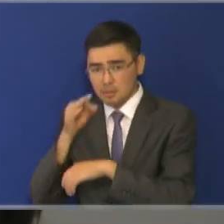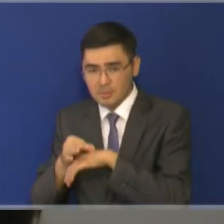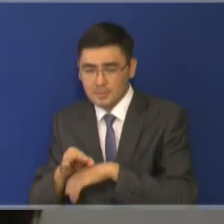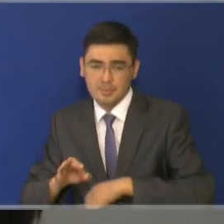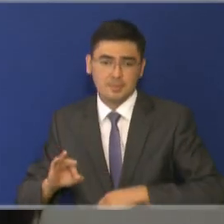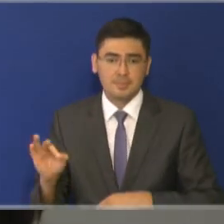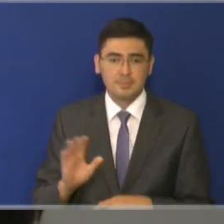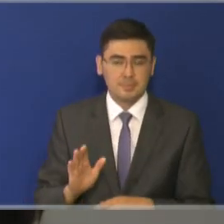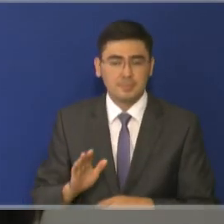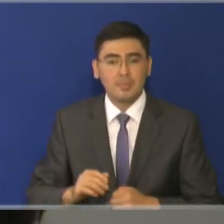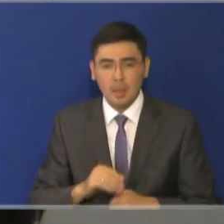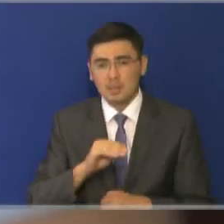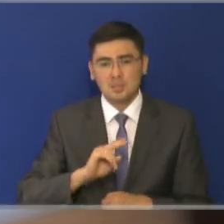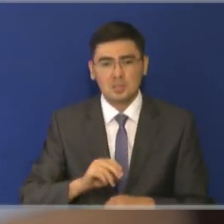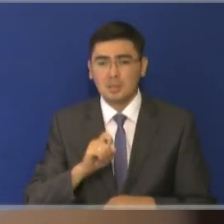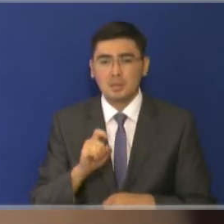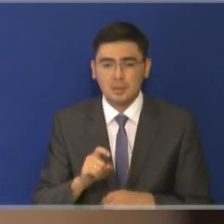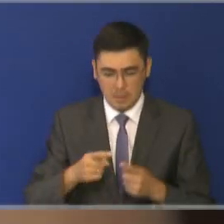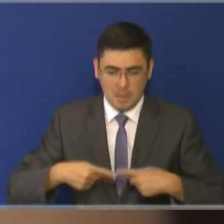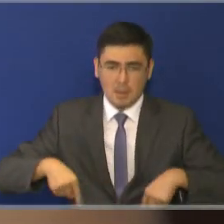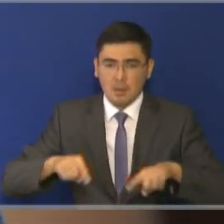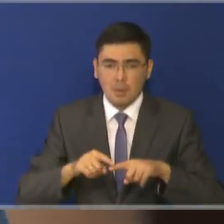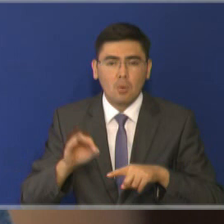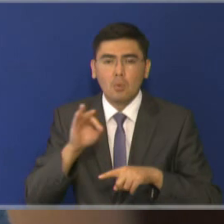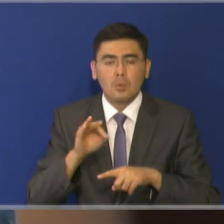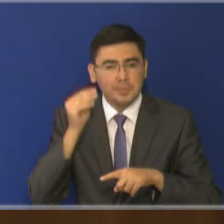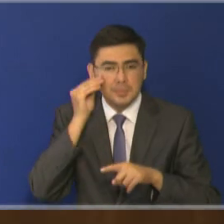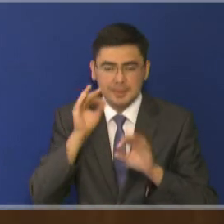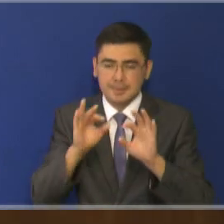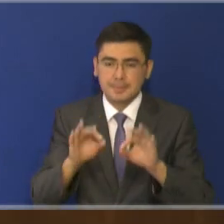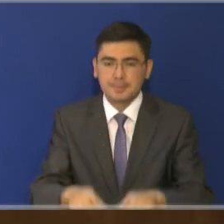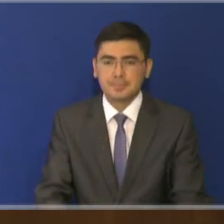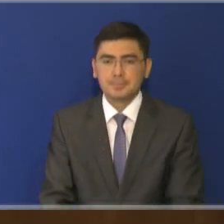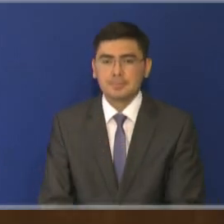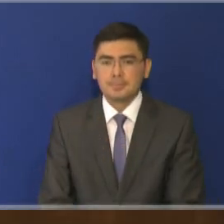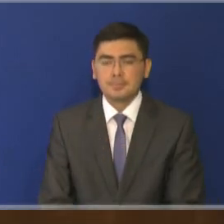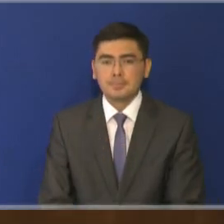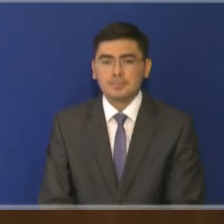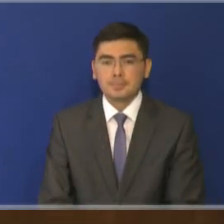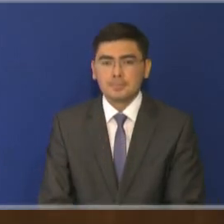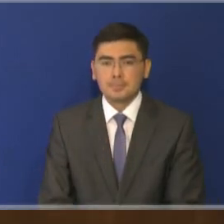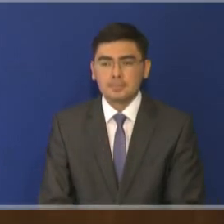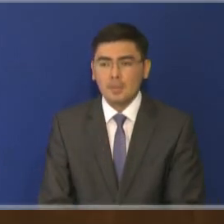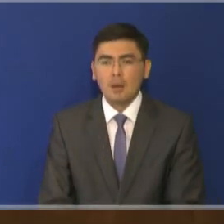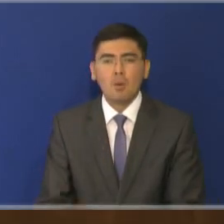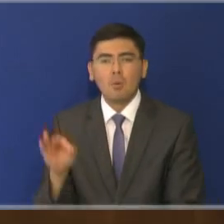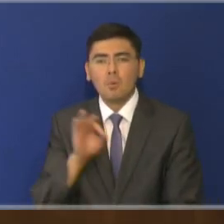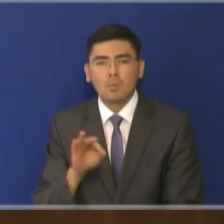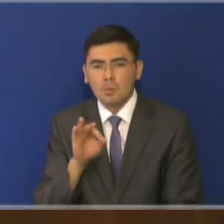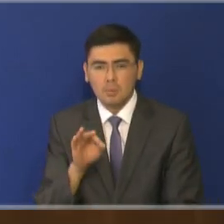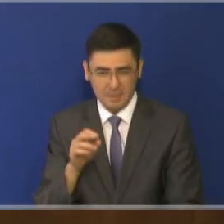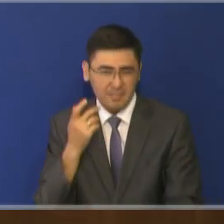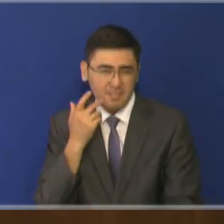коммуналдық шаруашылығы және тұрғын үй инспекциясы бөлімі өкілдері пікір білдірді. Бұның бәрі жалпы жиналыста